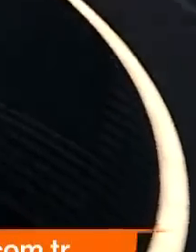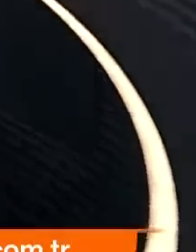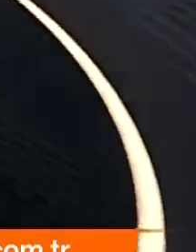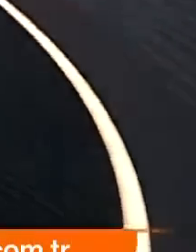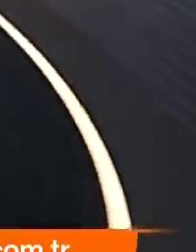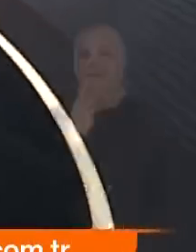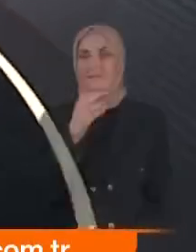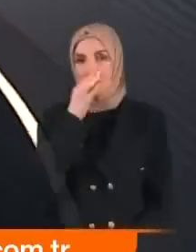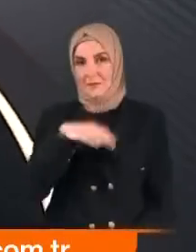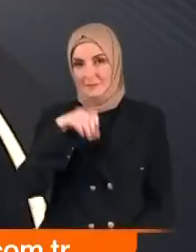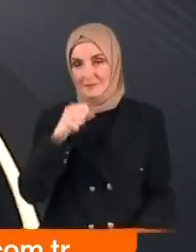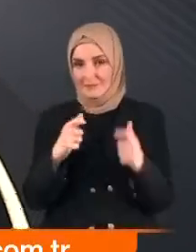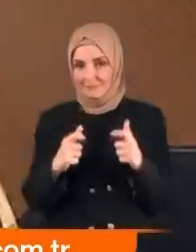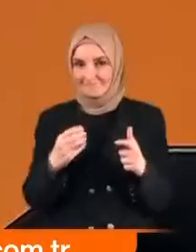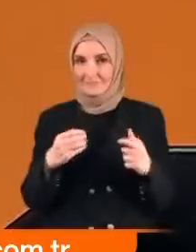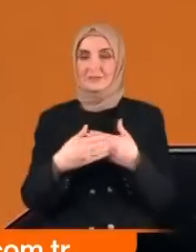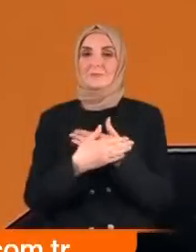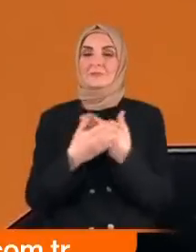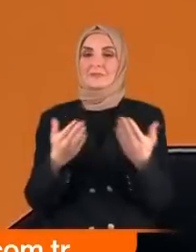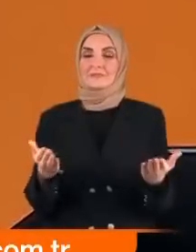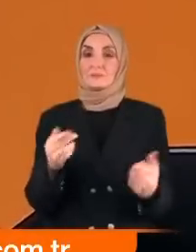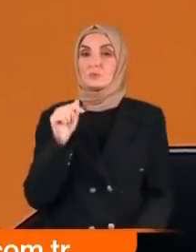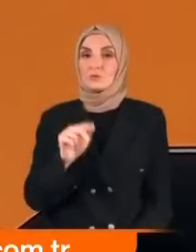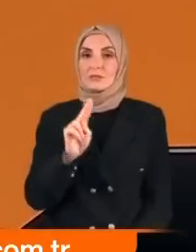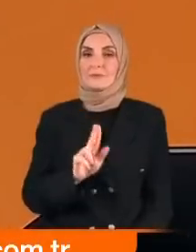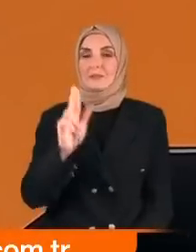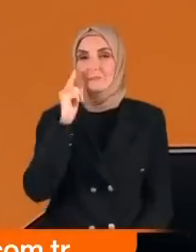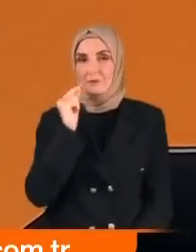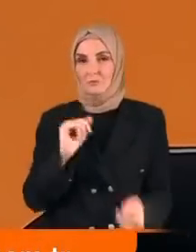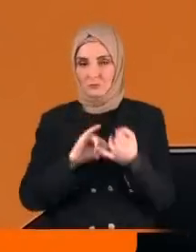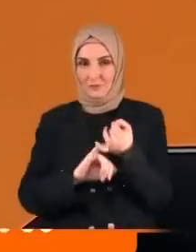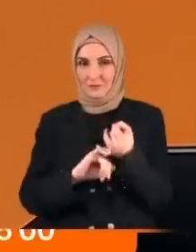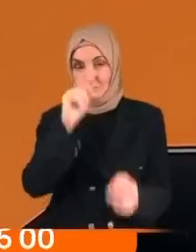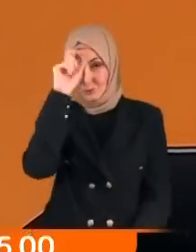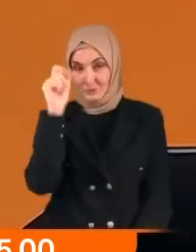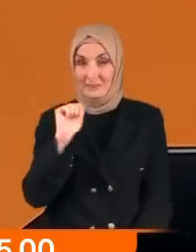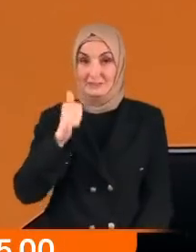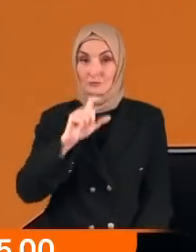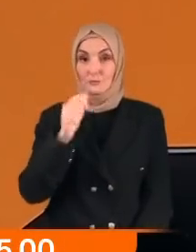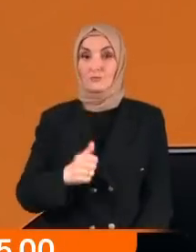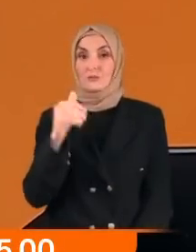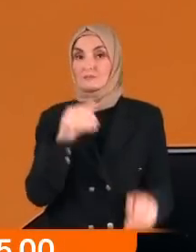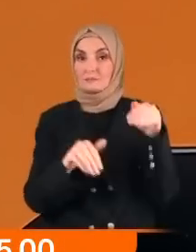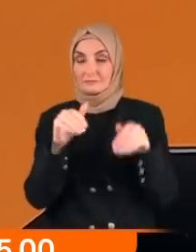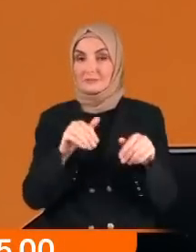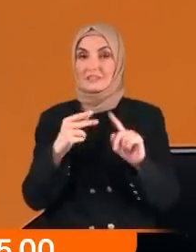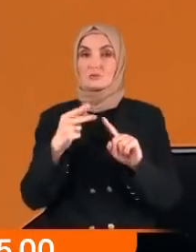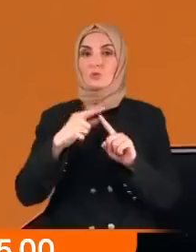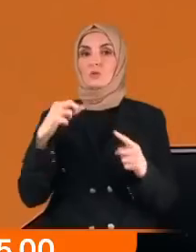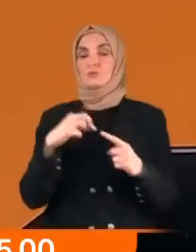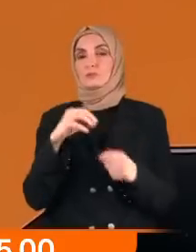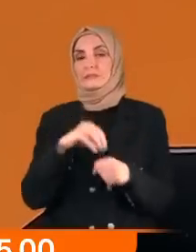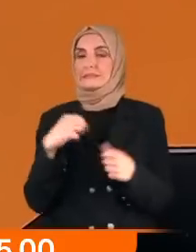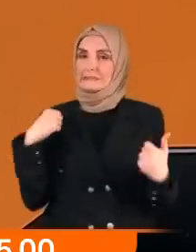Haberin merkezinden, ATV Haber merkezinden iyi akşamlar. Bugün 27 Mayıs Cumartesi. Türkiye yarın Cumhurbaşkanlığı seçimlerinin ikinci